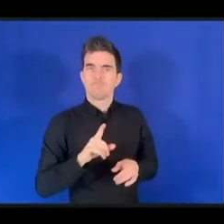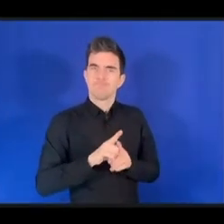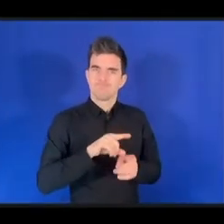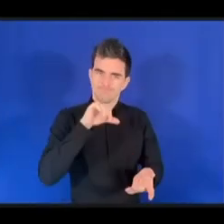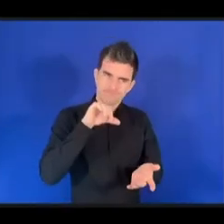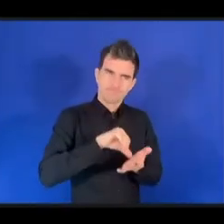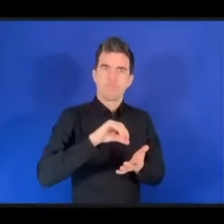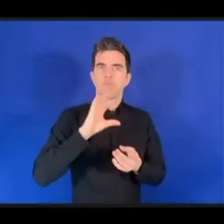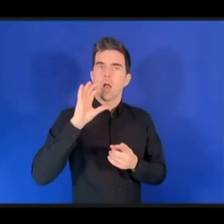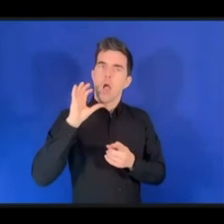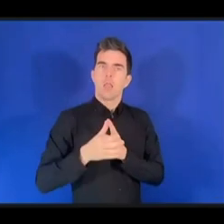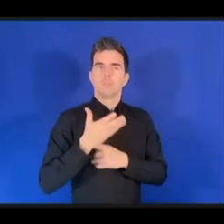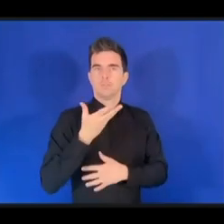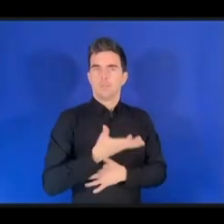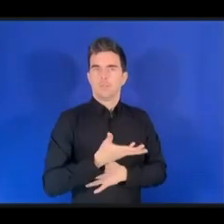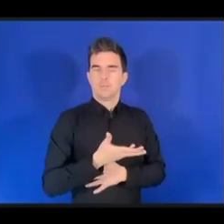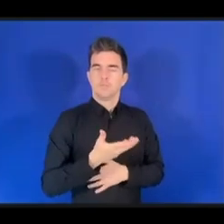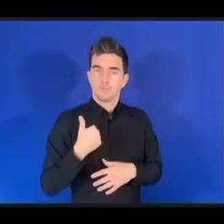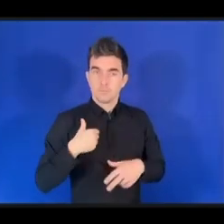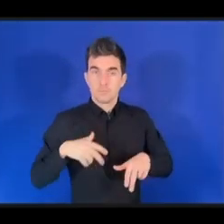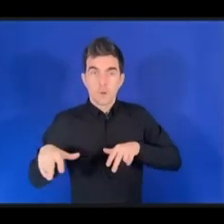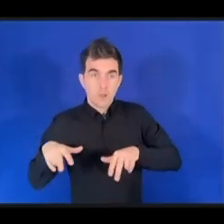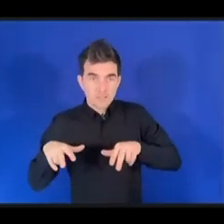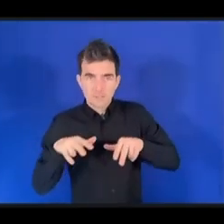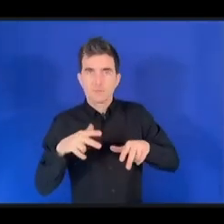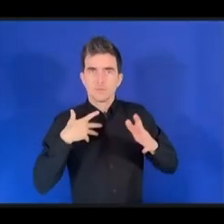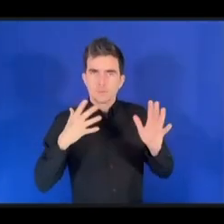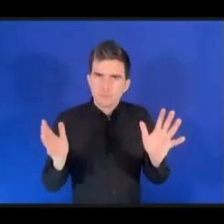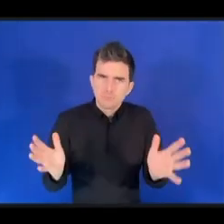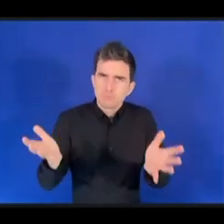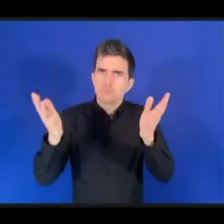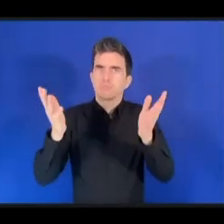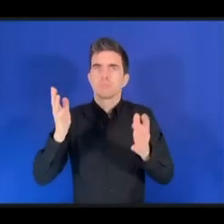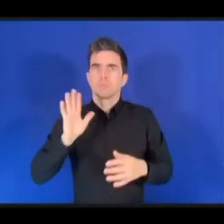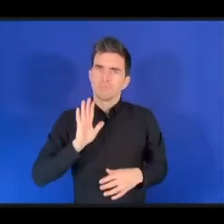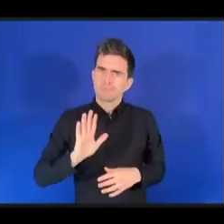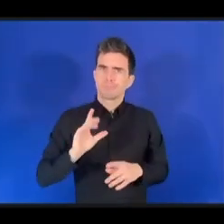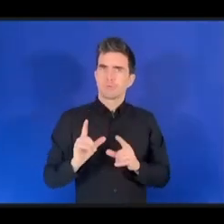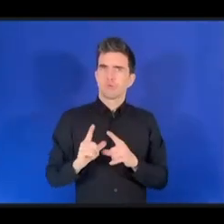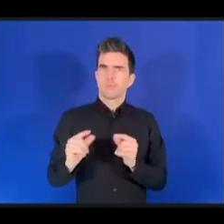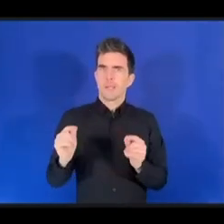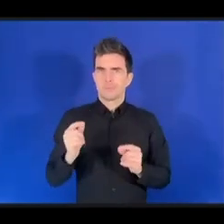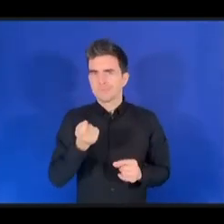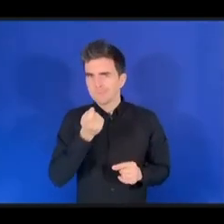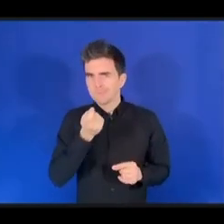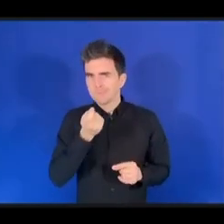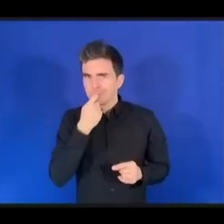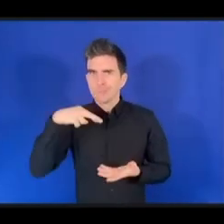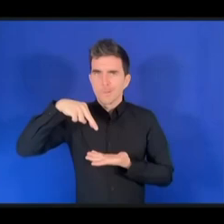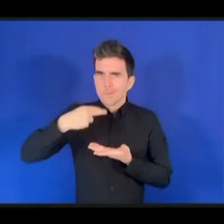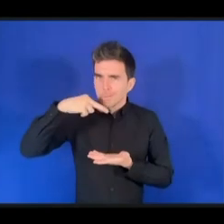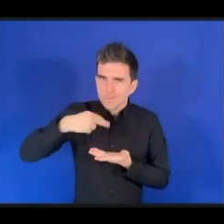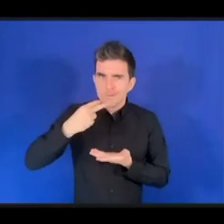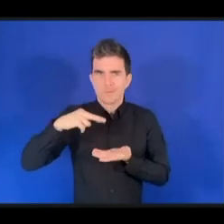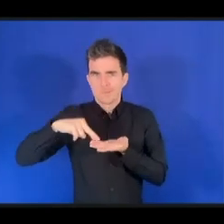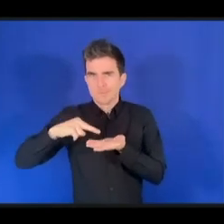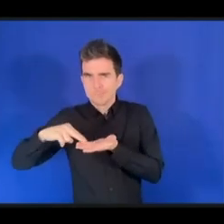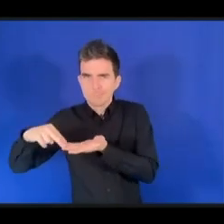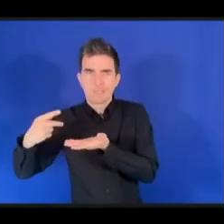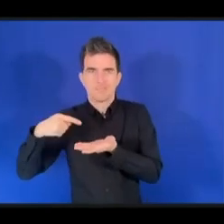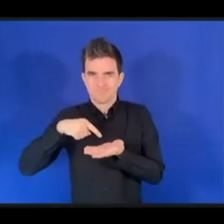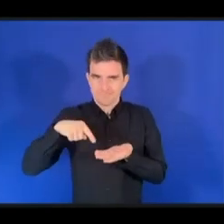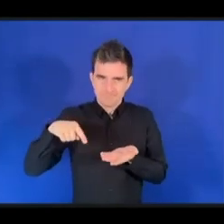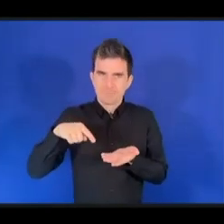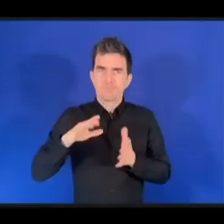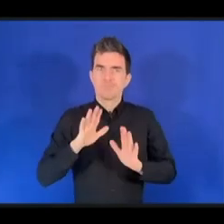まして京都から全国に世界に文化で日本中を元気に